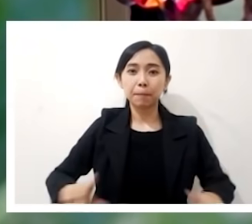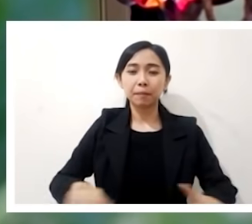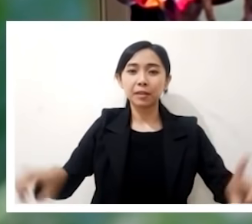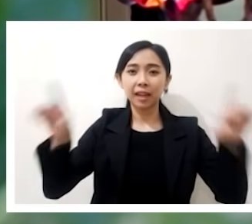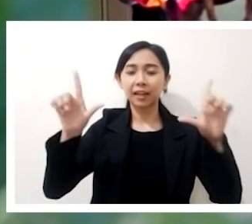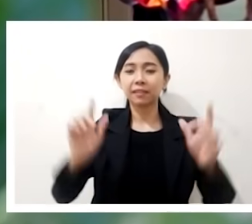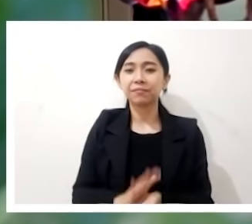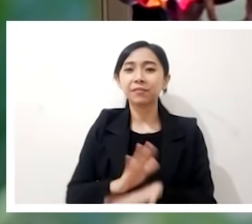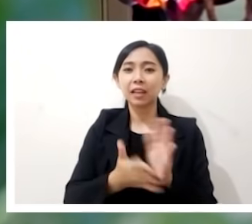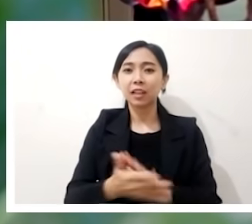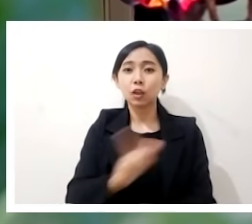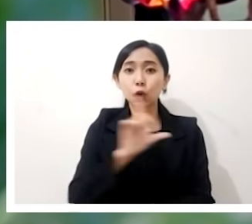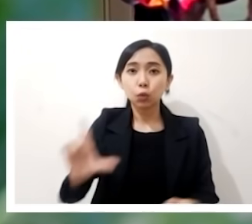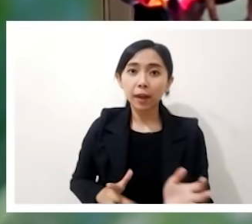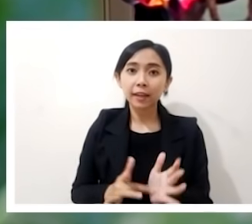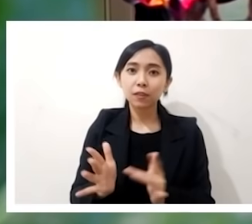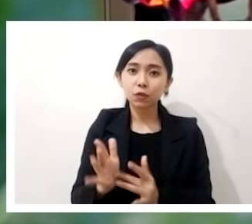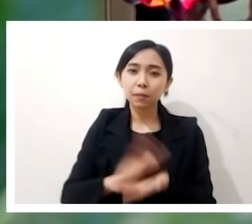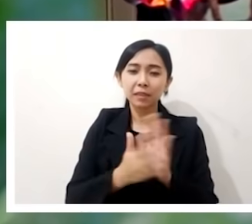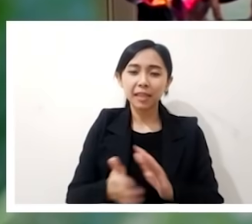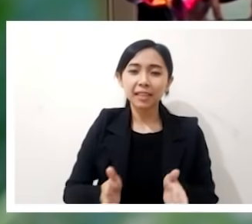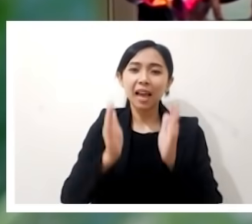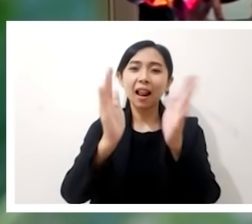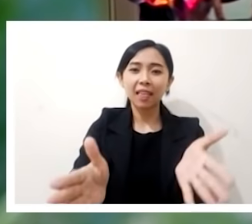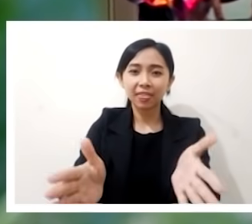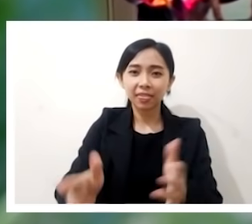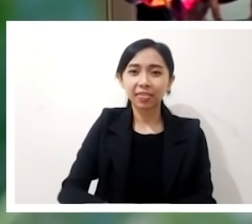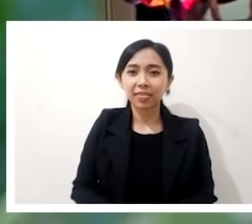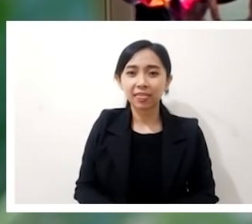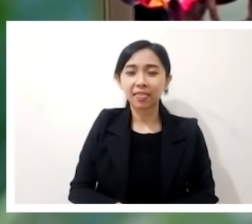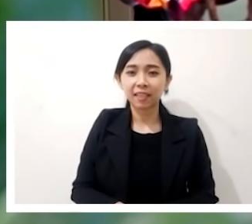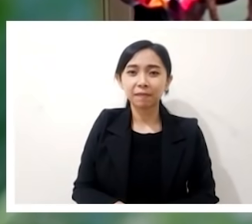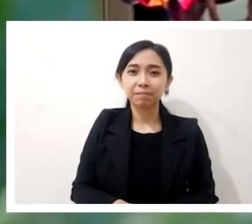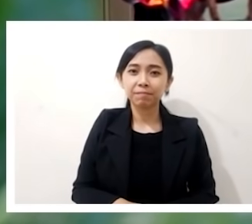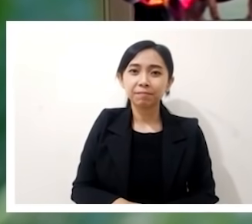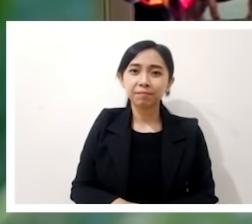Tuhan Yesus menghubungkan manusia yang seharusnya dihukum karena dosa